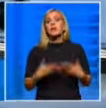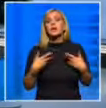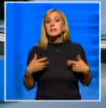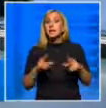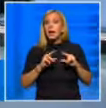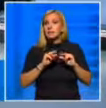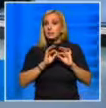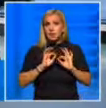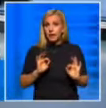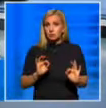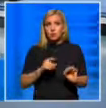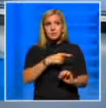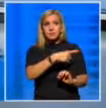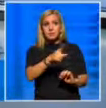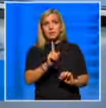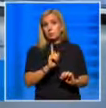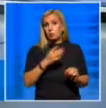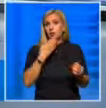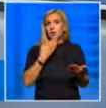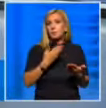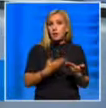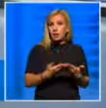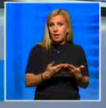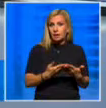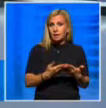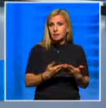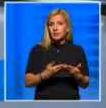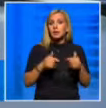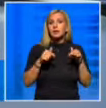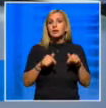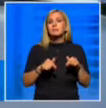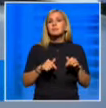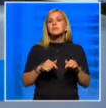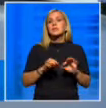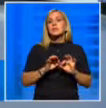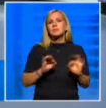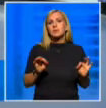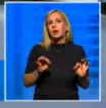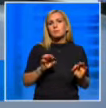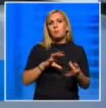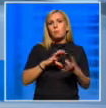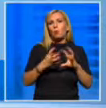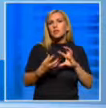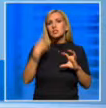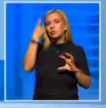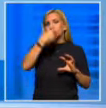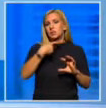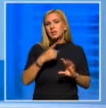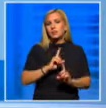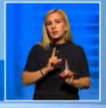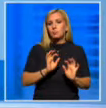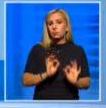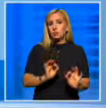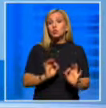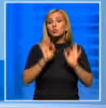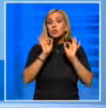ясно е, че всеки може да предлага. Това, което казваме ясно е, че ярко политическо лице не е подходящо. Но със сигурност